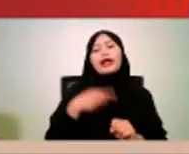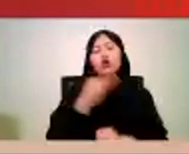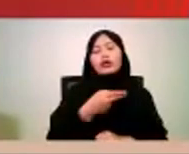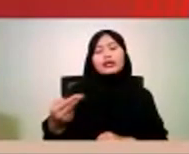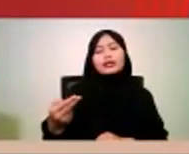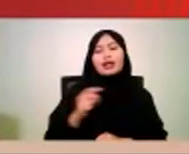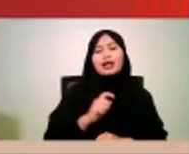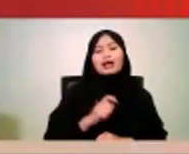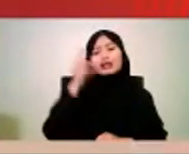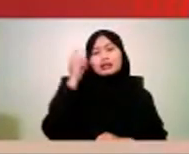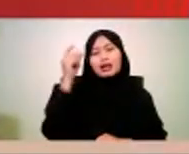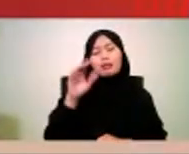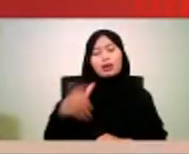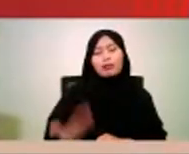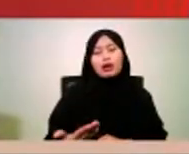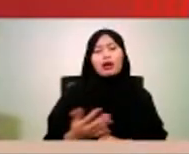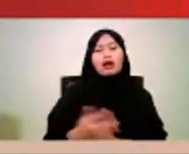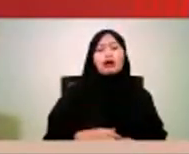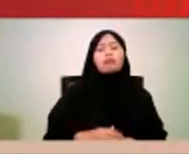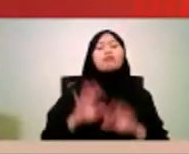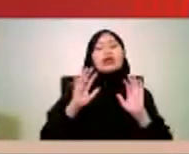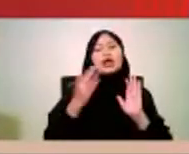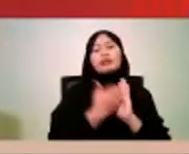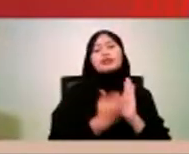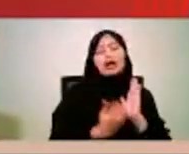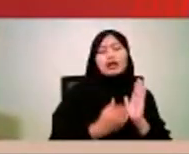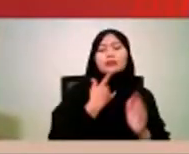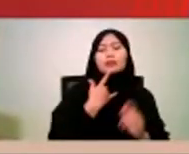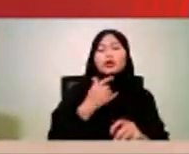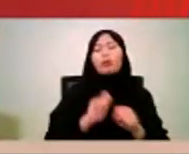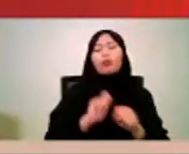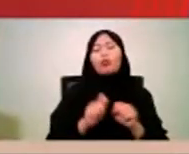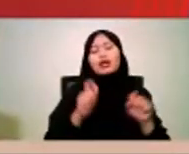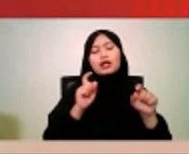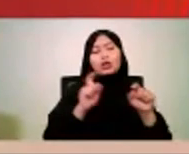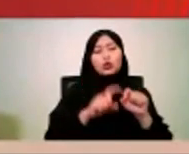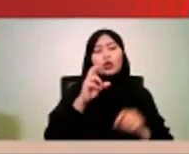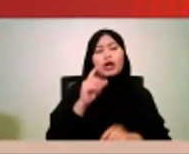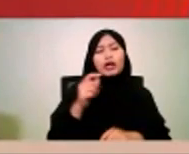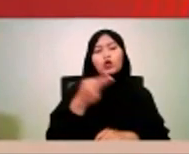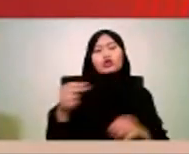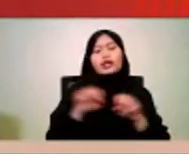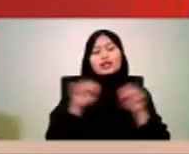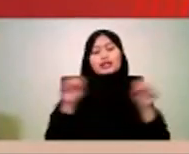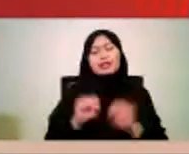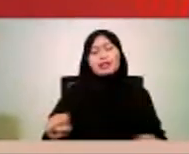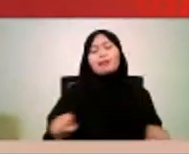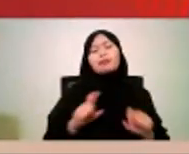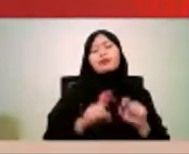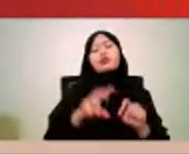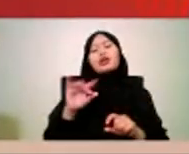kebijakan yang sudah dilakukan oleh Bank Indonesia yaitu adalah You are Indonesian sistem atau Q areas